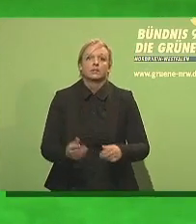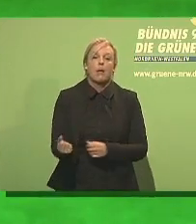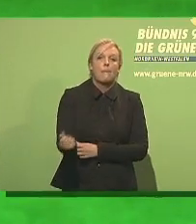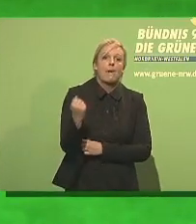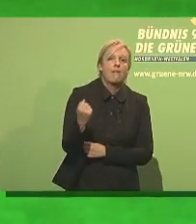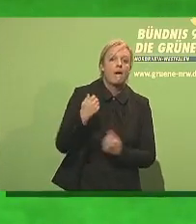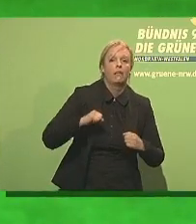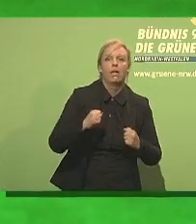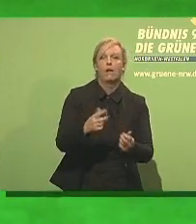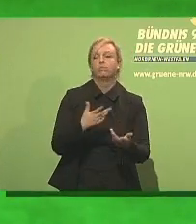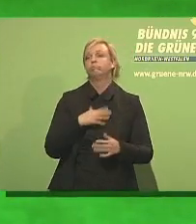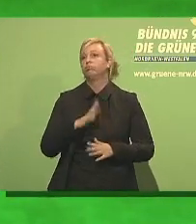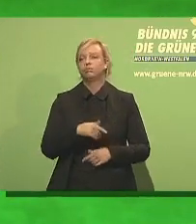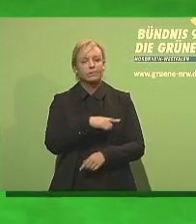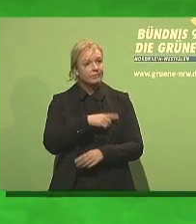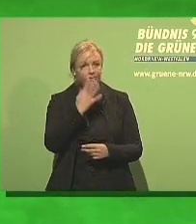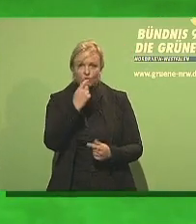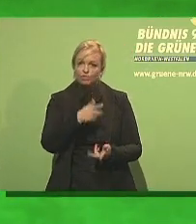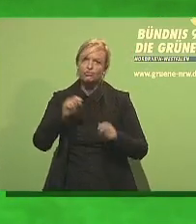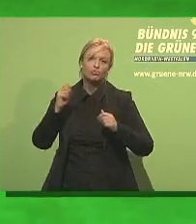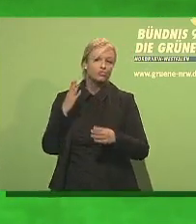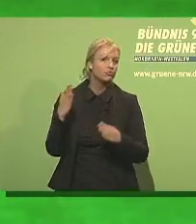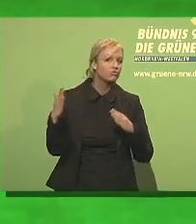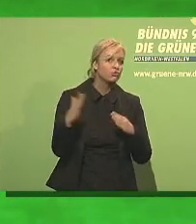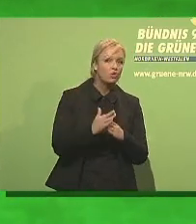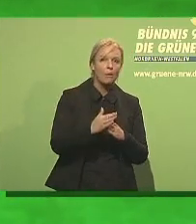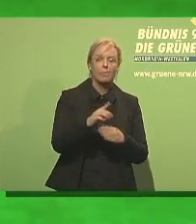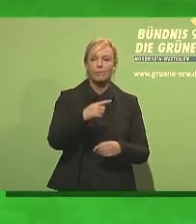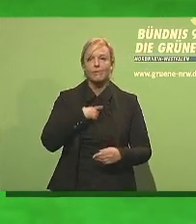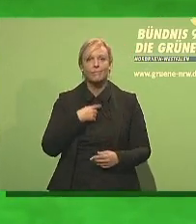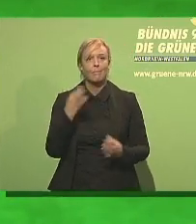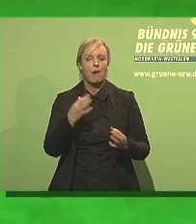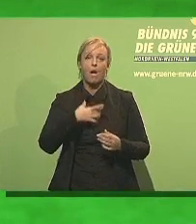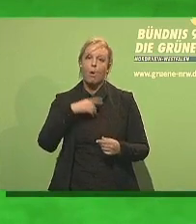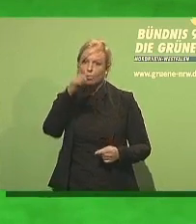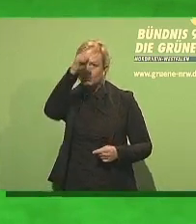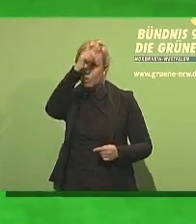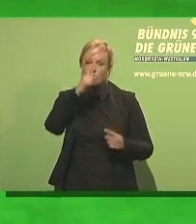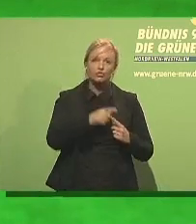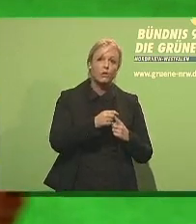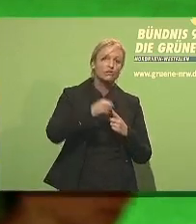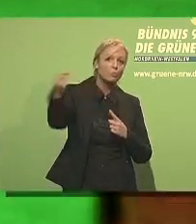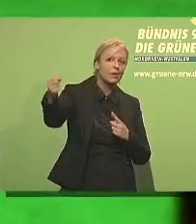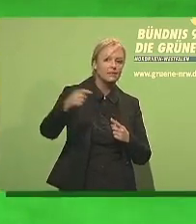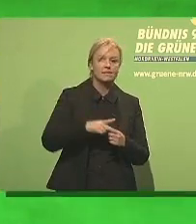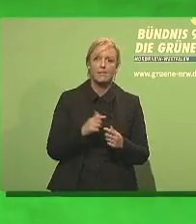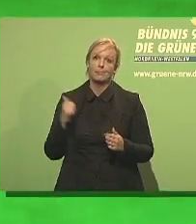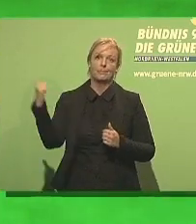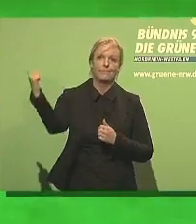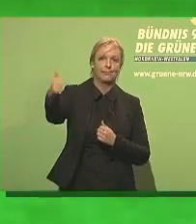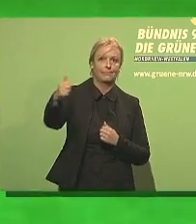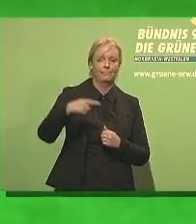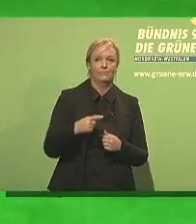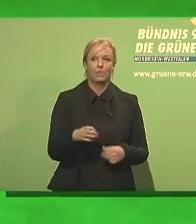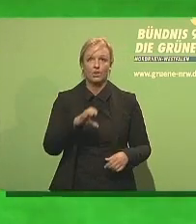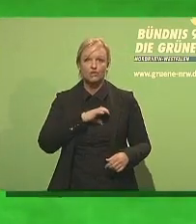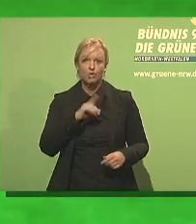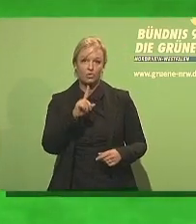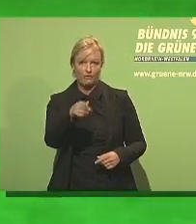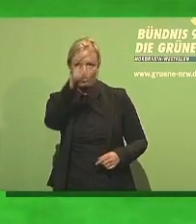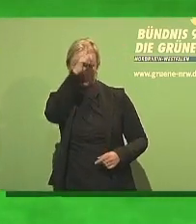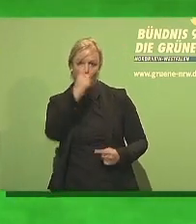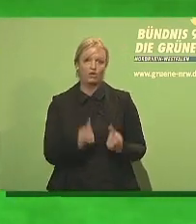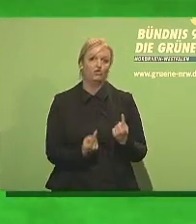das muss endlich aufhören. Wir müssen an die Spitze gehen. Das ist eine Chance für die deutsche Industrie. Und liebe Freundinnen und